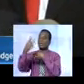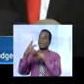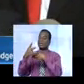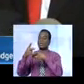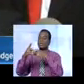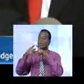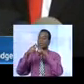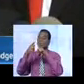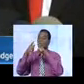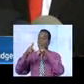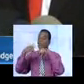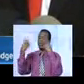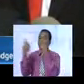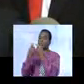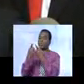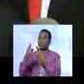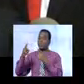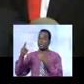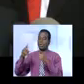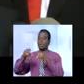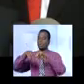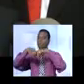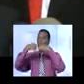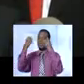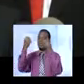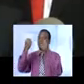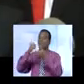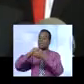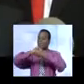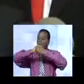de solidarité